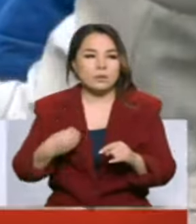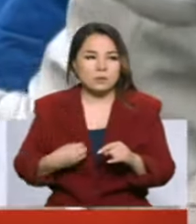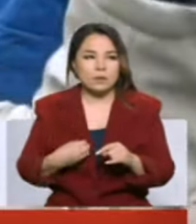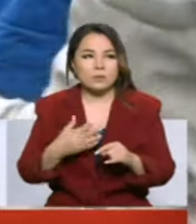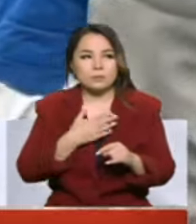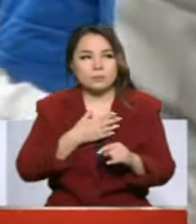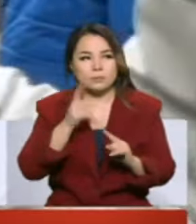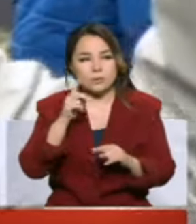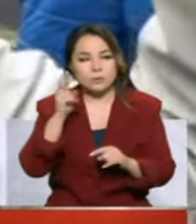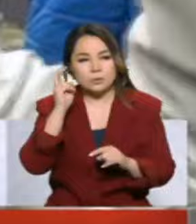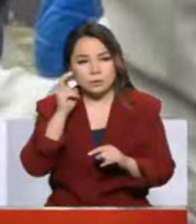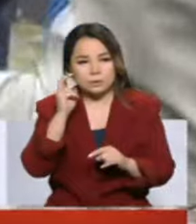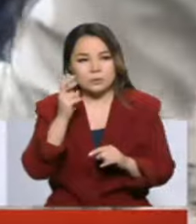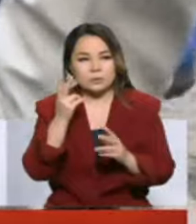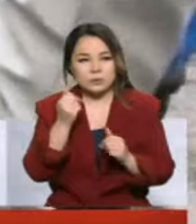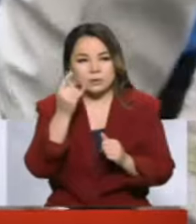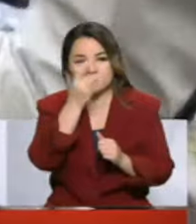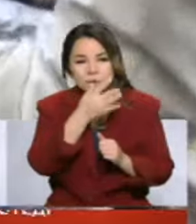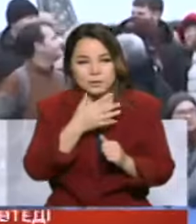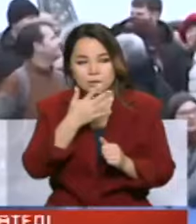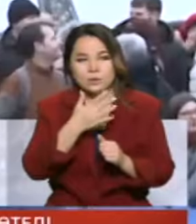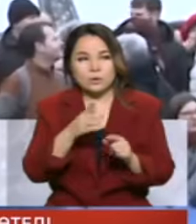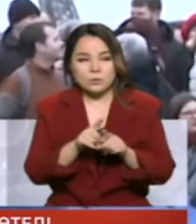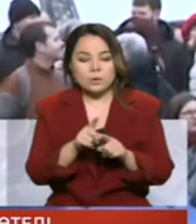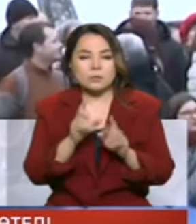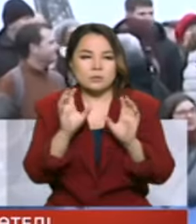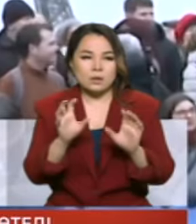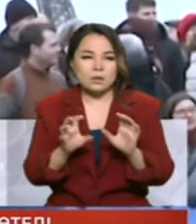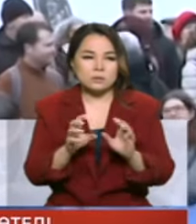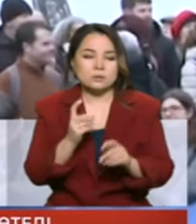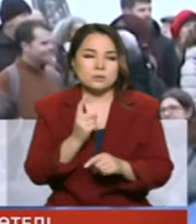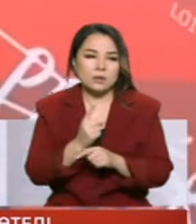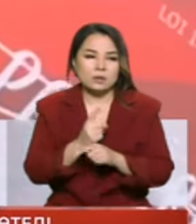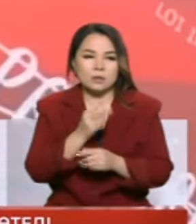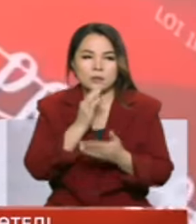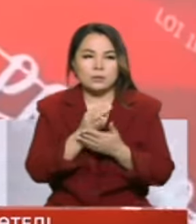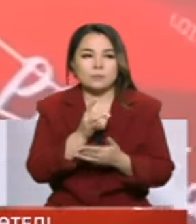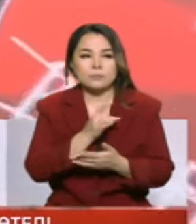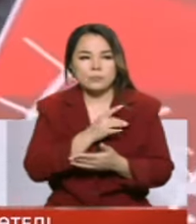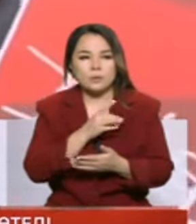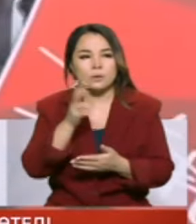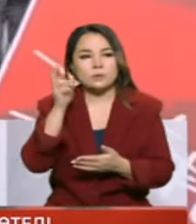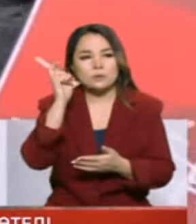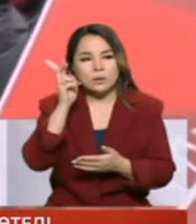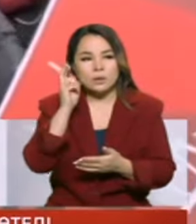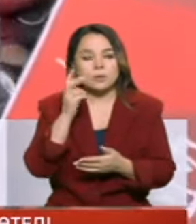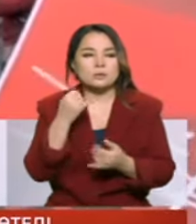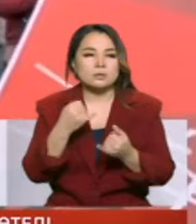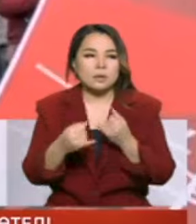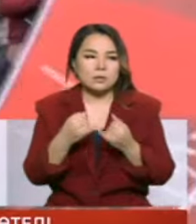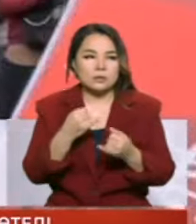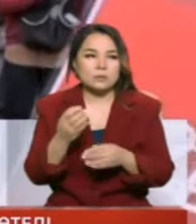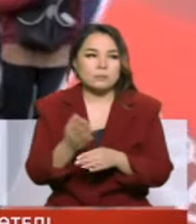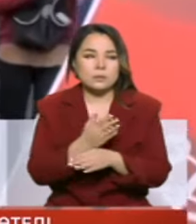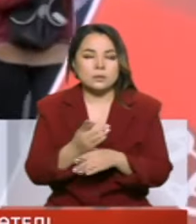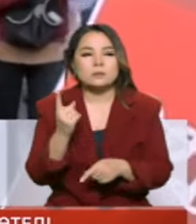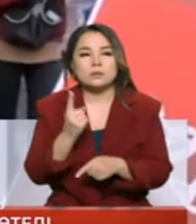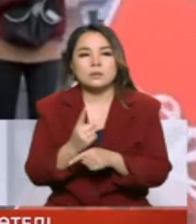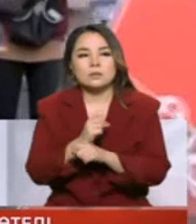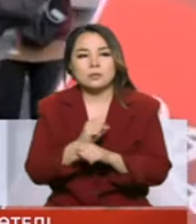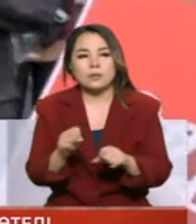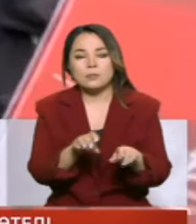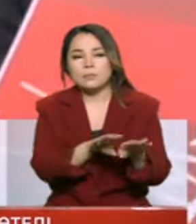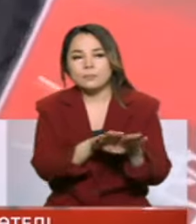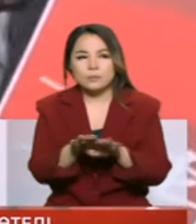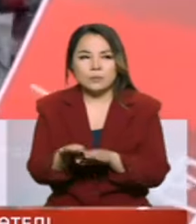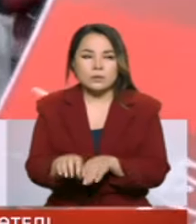деп есептеймін. Сондықтан мұндай заңға жол жоқ. Ақ қара сары деп Францияның жік-жікке бөлінгенін қаламаймын. Сол үшін